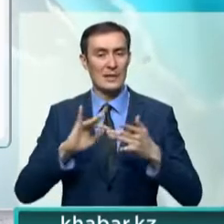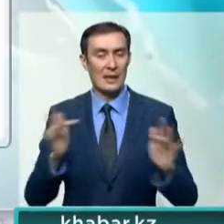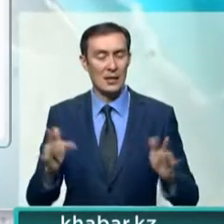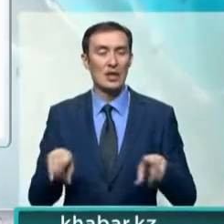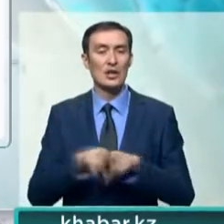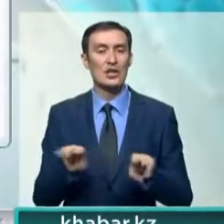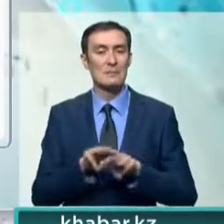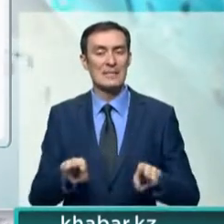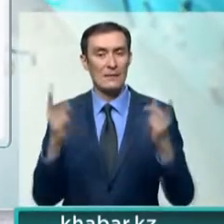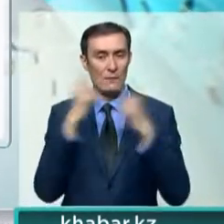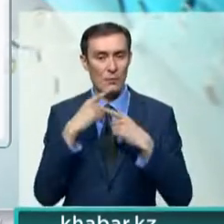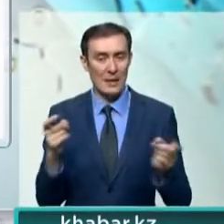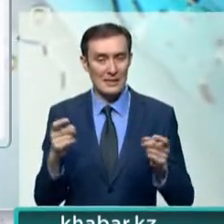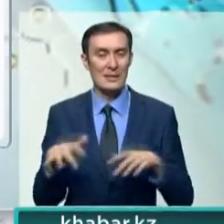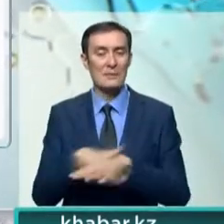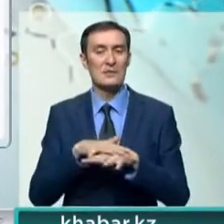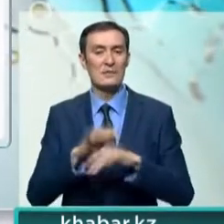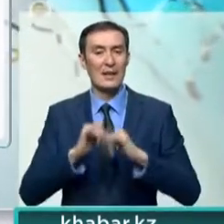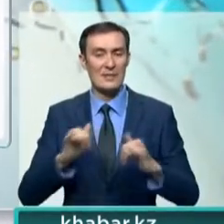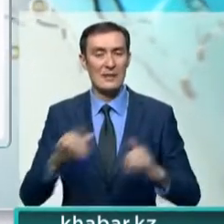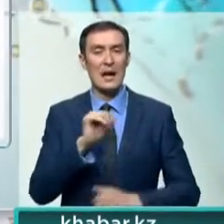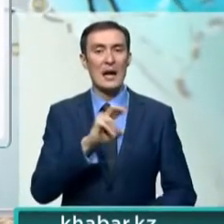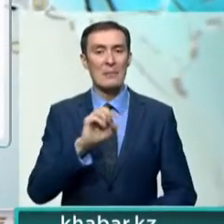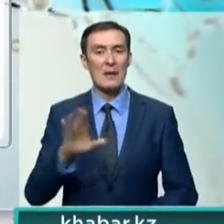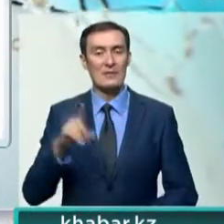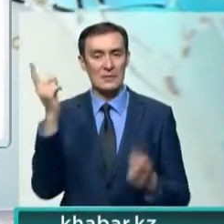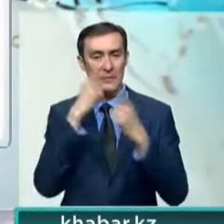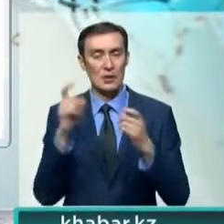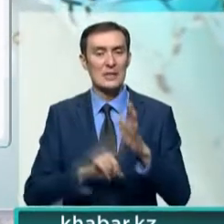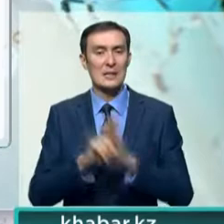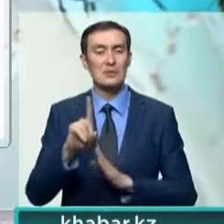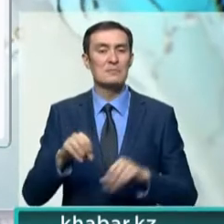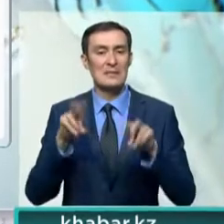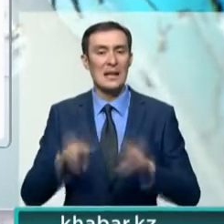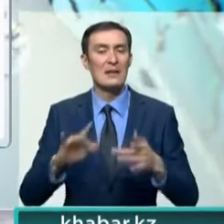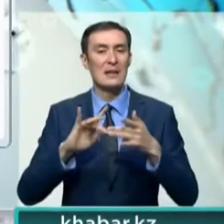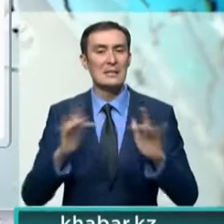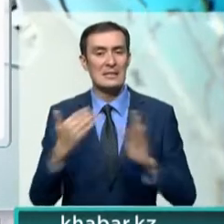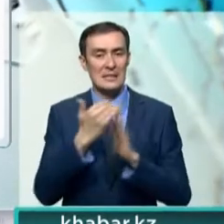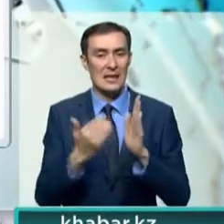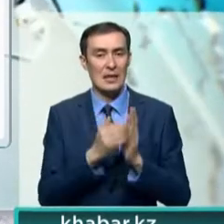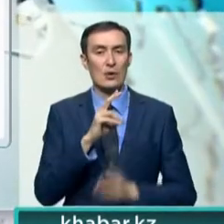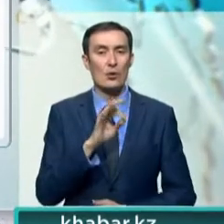сегодня же министр информации и общественного развития Даурен Абаев сообщил о запуске специального сайта